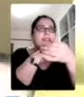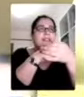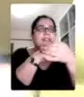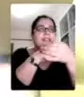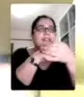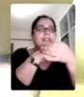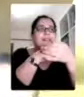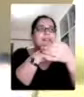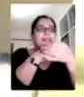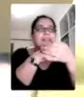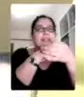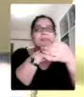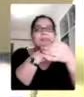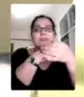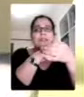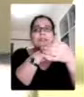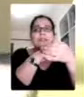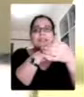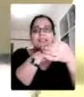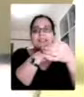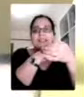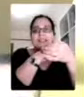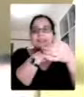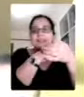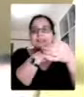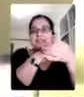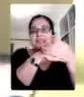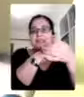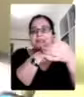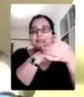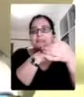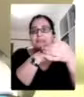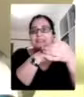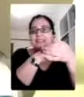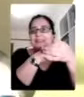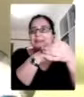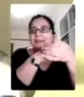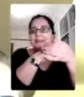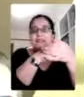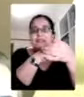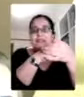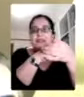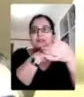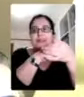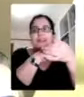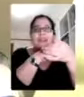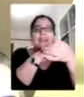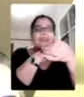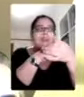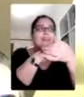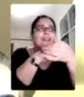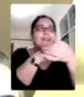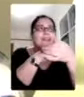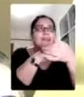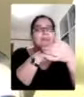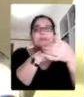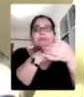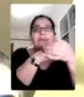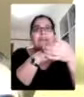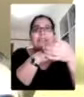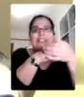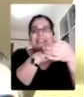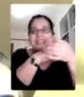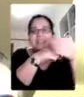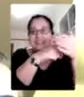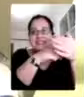bana desktop'um bozuldu, nasıl tamir edebilirim? Laptop'um patladı, ne yapabilirim diye soruyor.